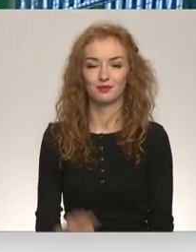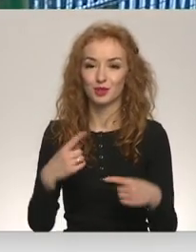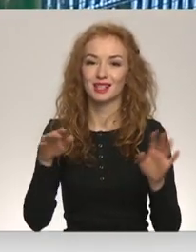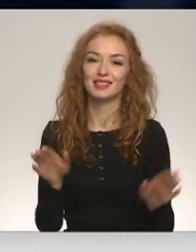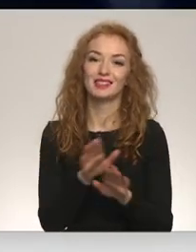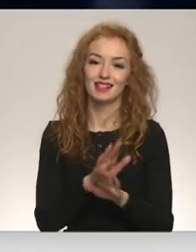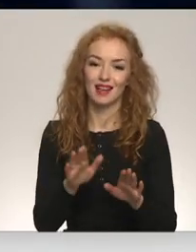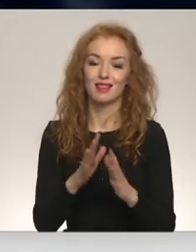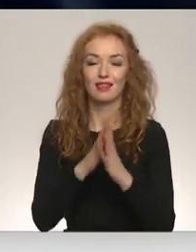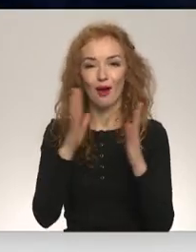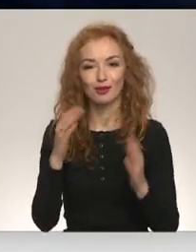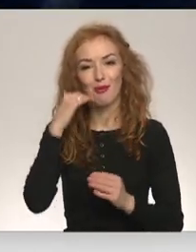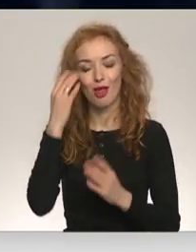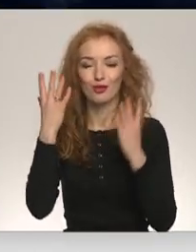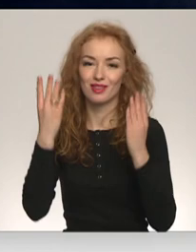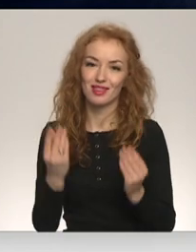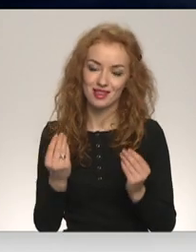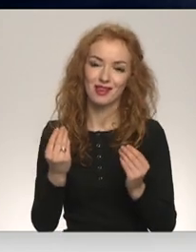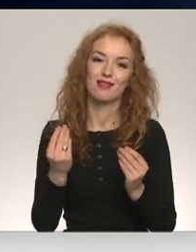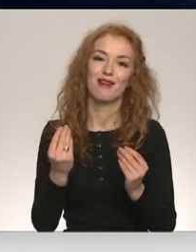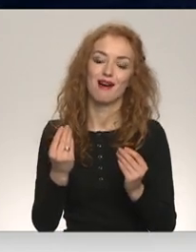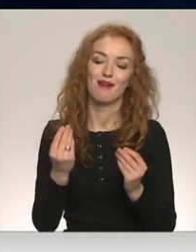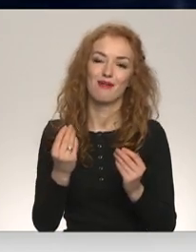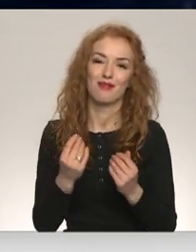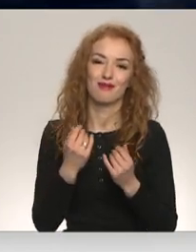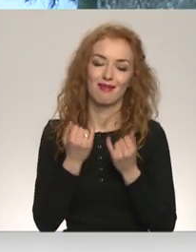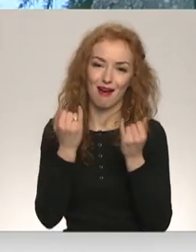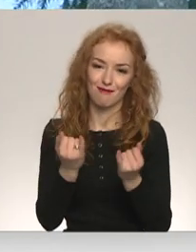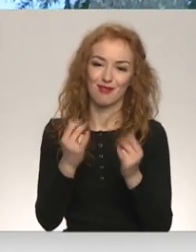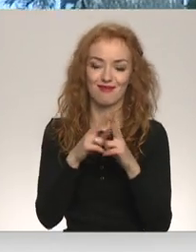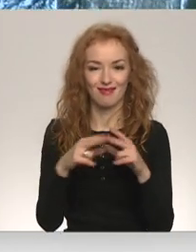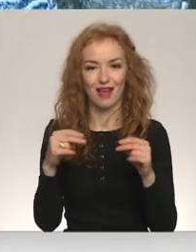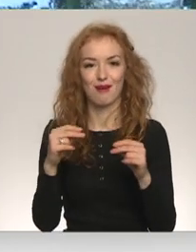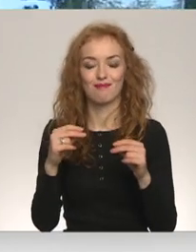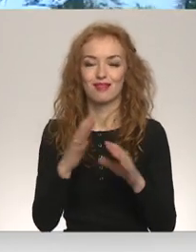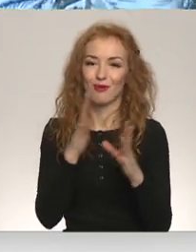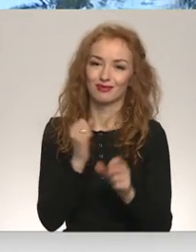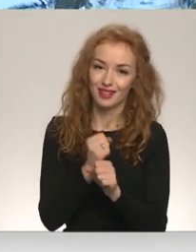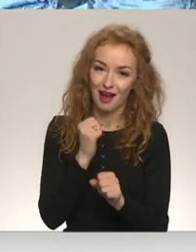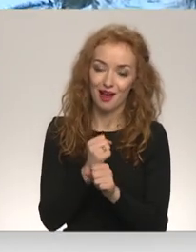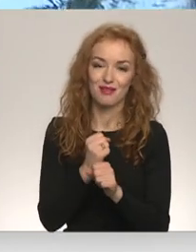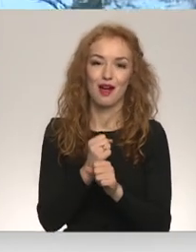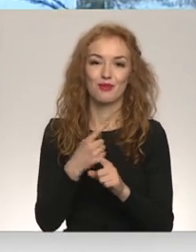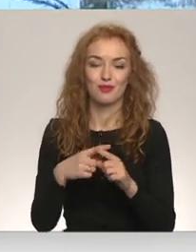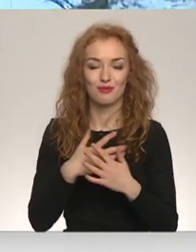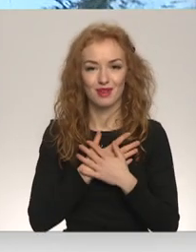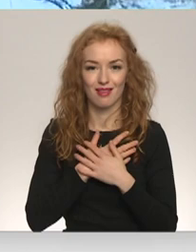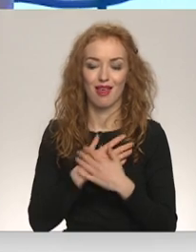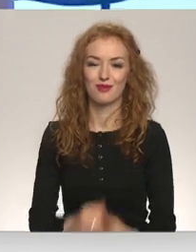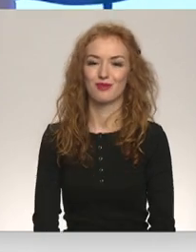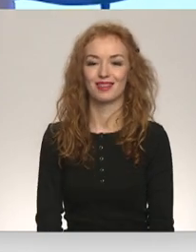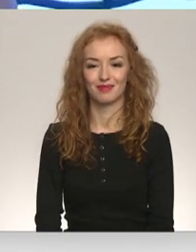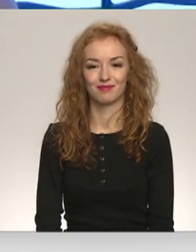dodi, diženi, ražani, strādājoti, diženi, ražani,